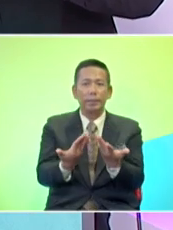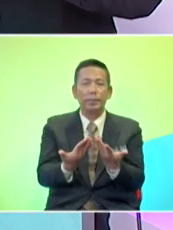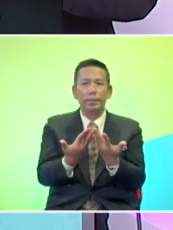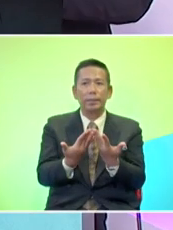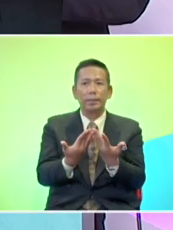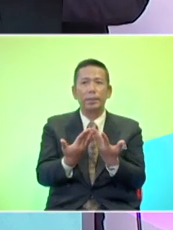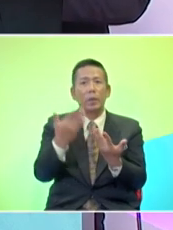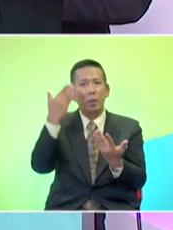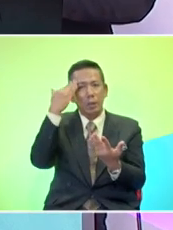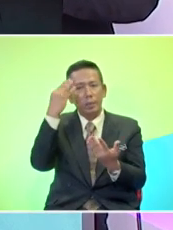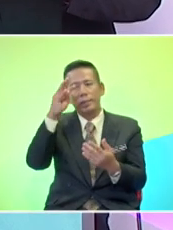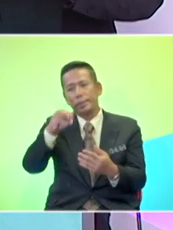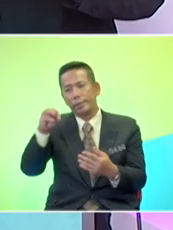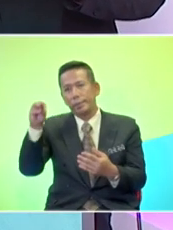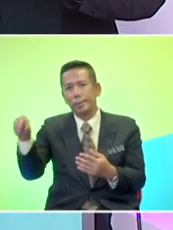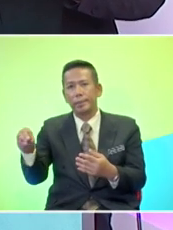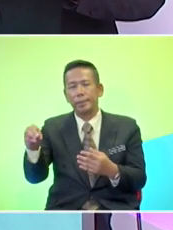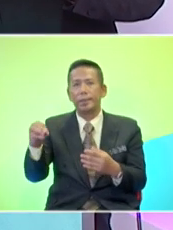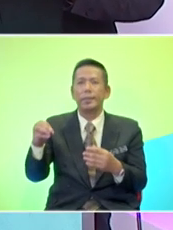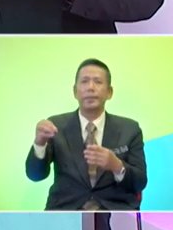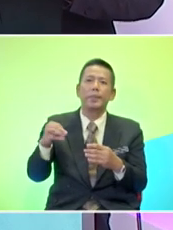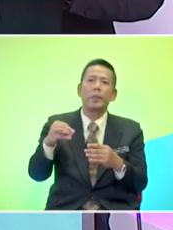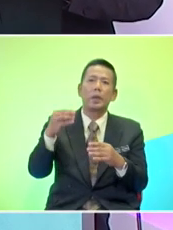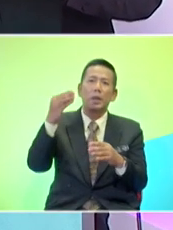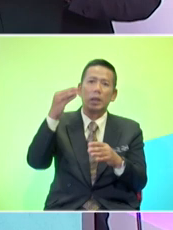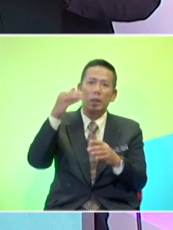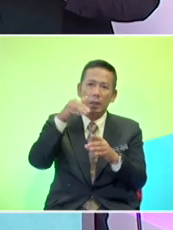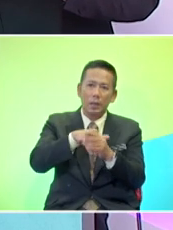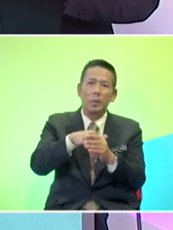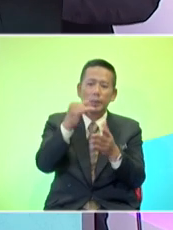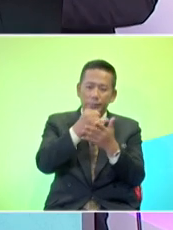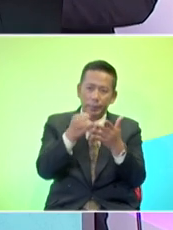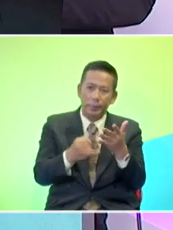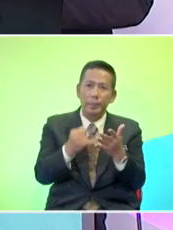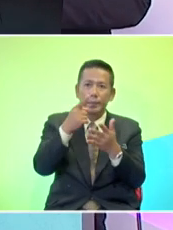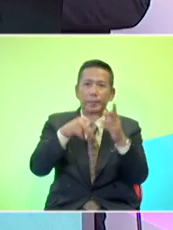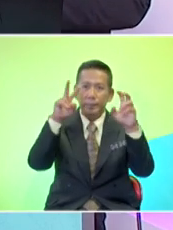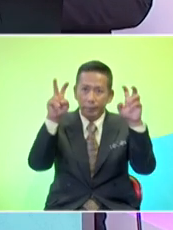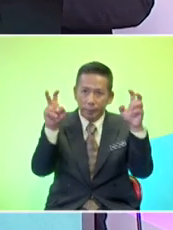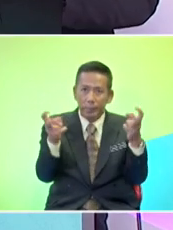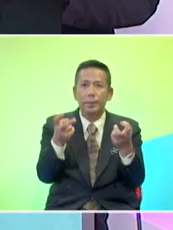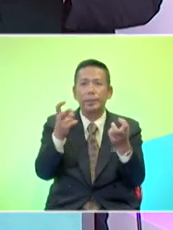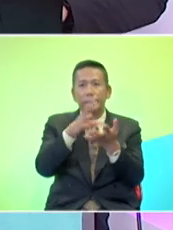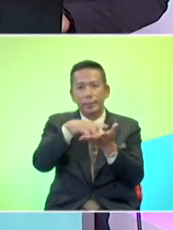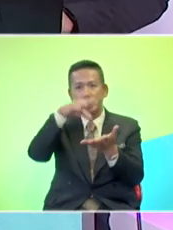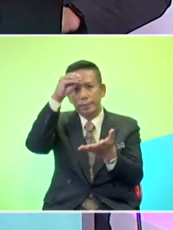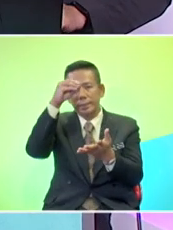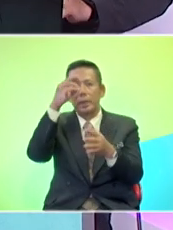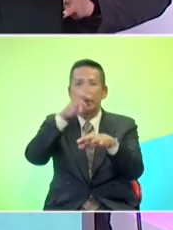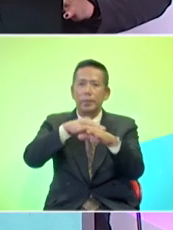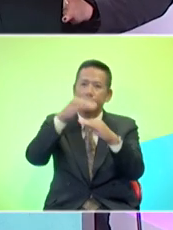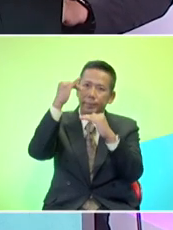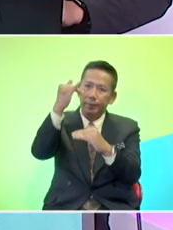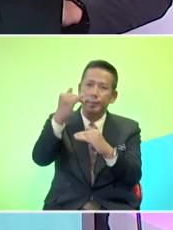pengetahuan murid terhadap sesuatu bidang karya ataupun apa tajuk yang dipelajari pada sesuatu masa yang ditetapkan Nah